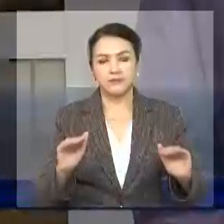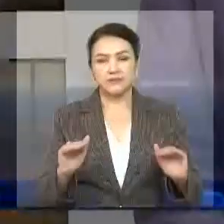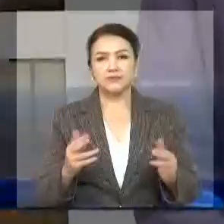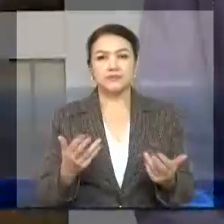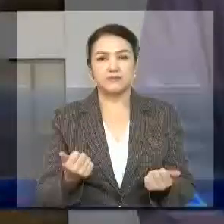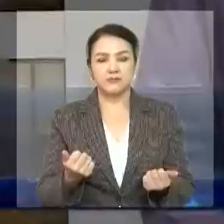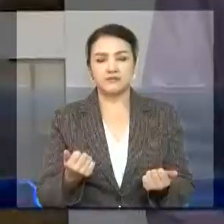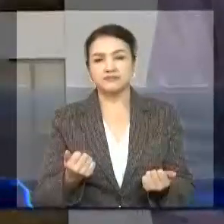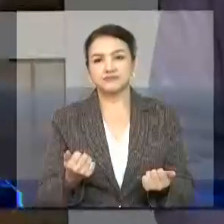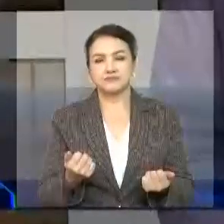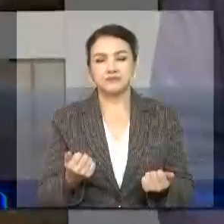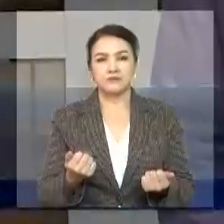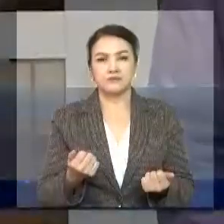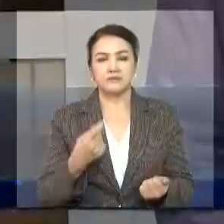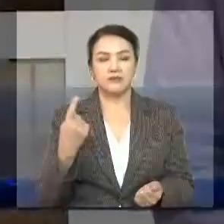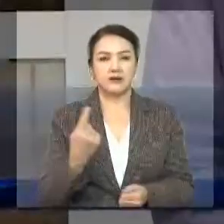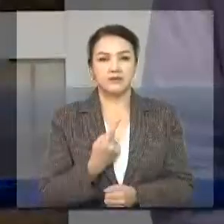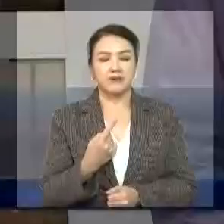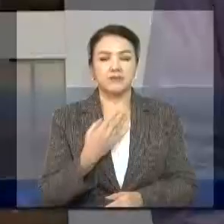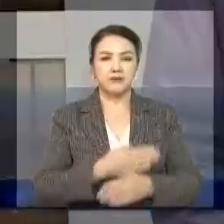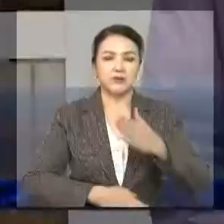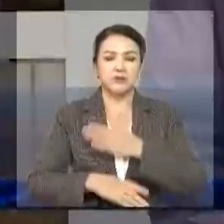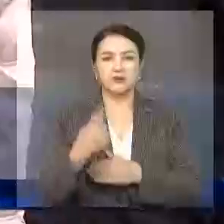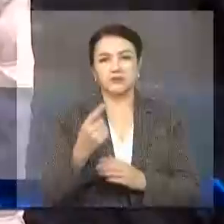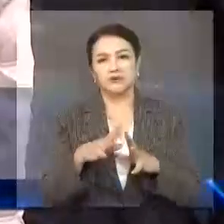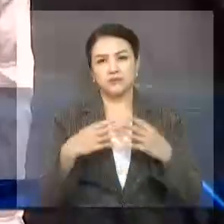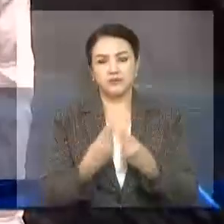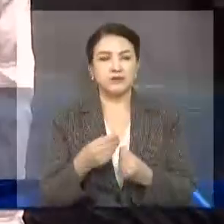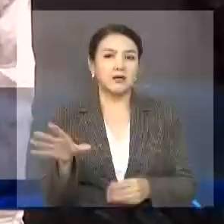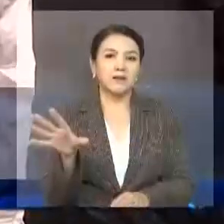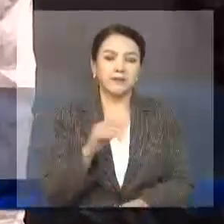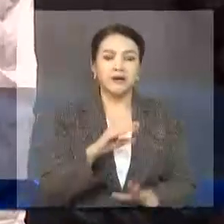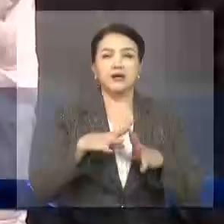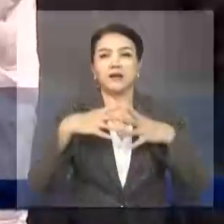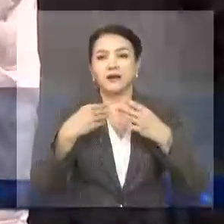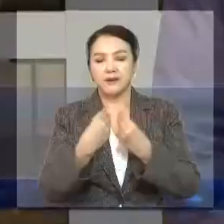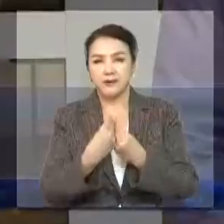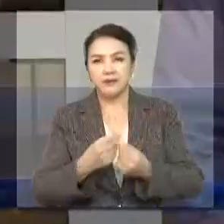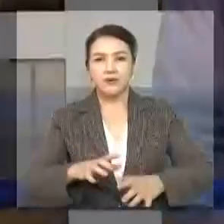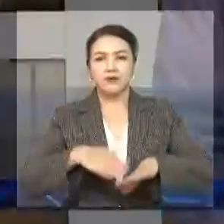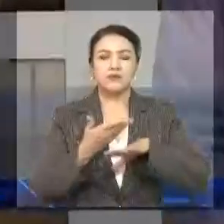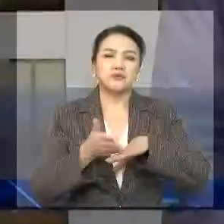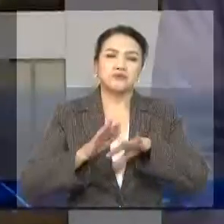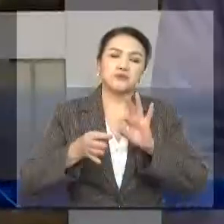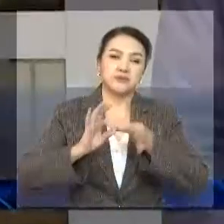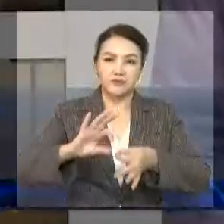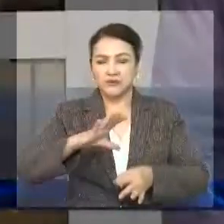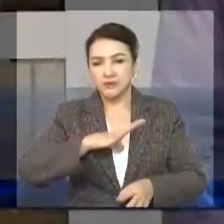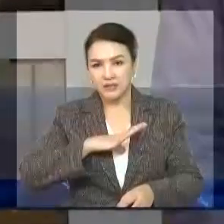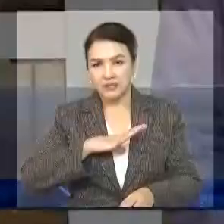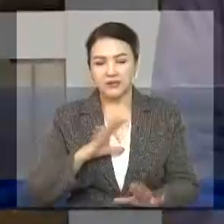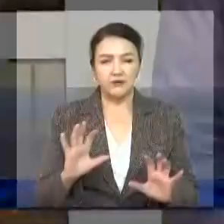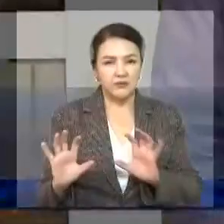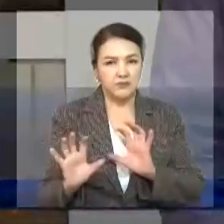Әрине, бір мүгедек бір отбасыда болса, бүкіл отбасыға үлкен ауыртпашылық түседі. Күтіп